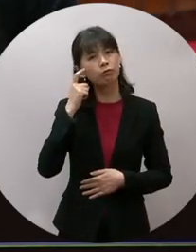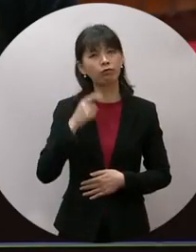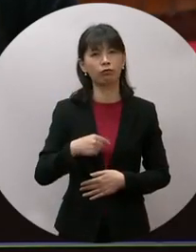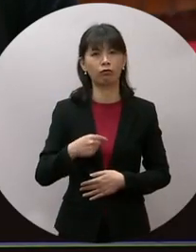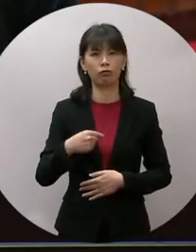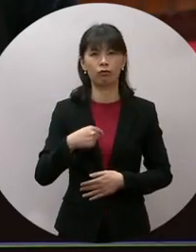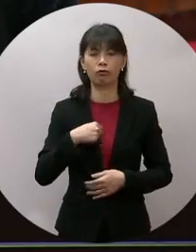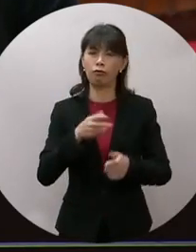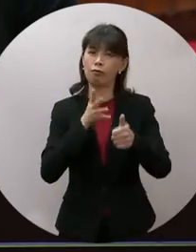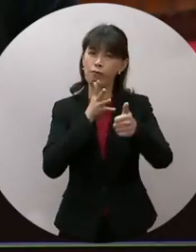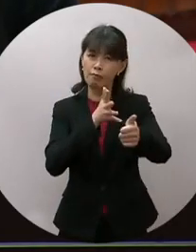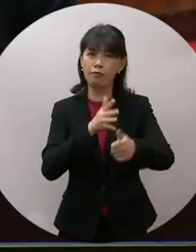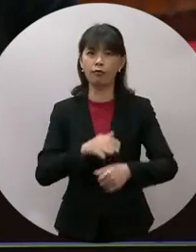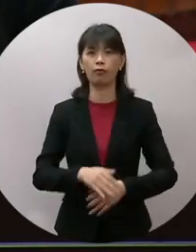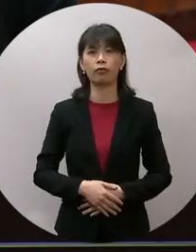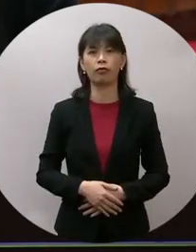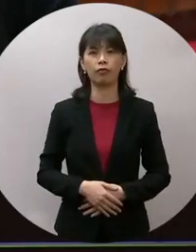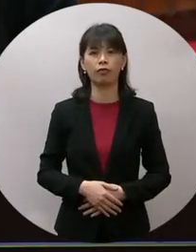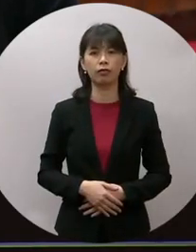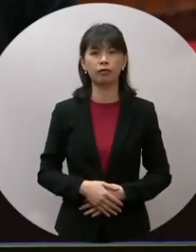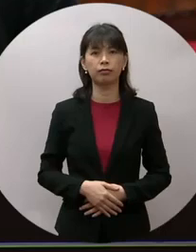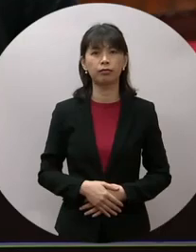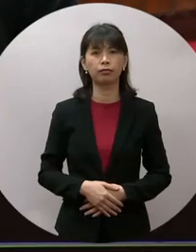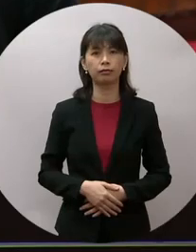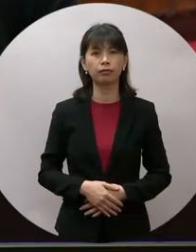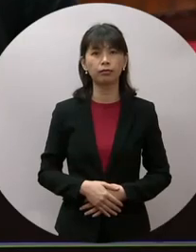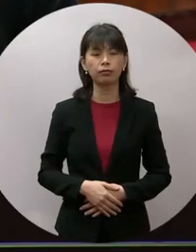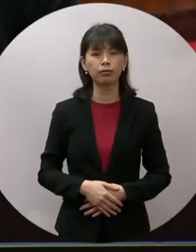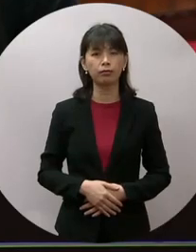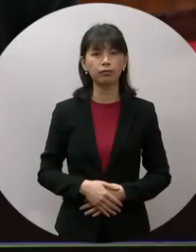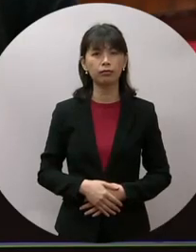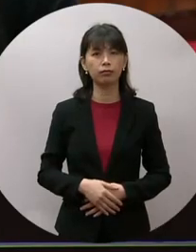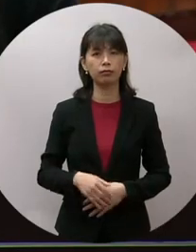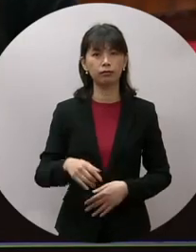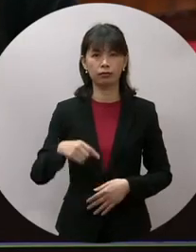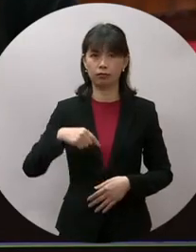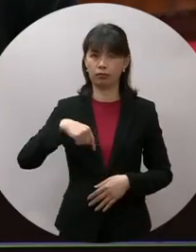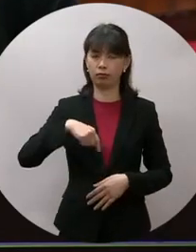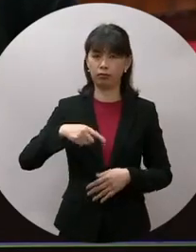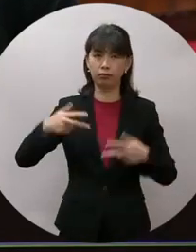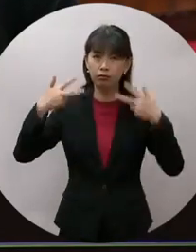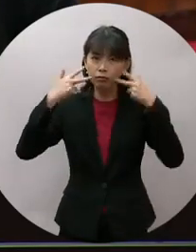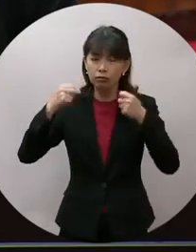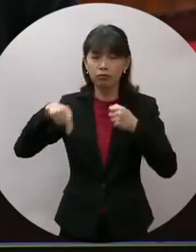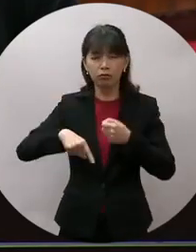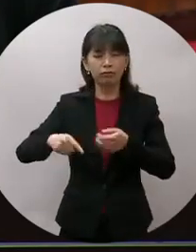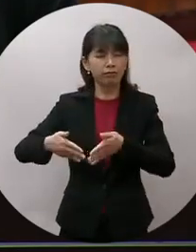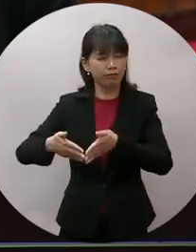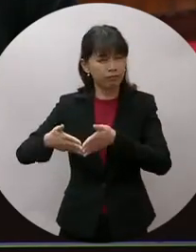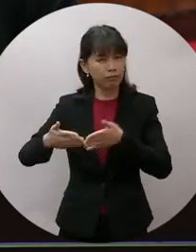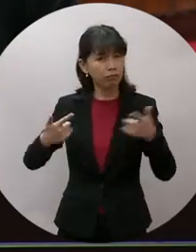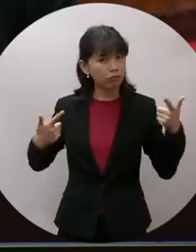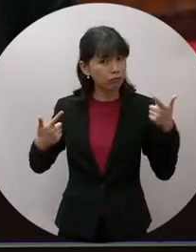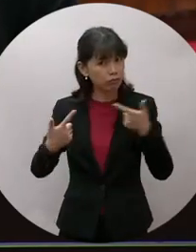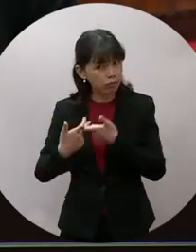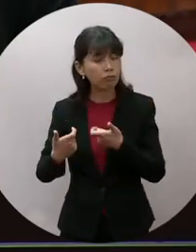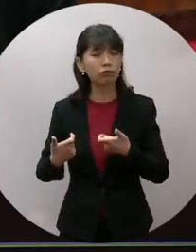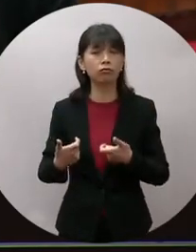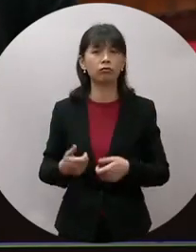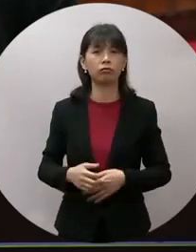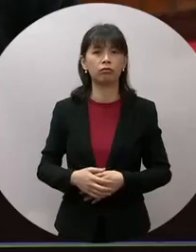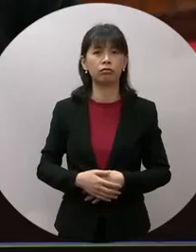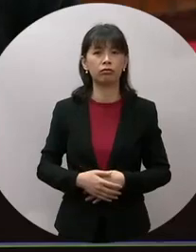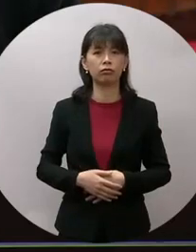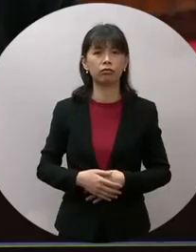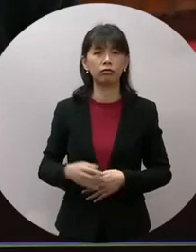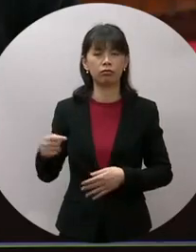很想问一个问题，我们是不是可以呼应我们很多族人的需求，是不是可以不要